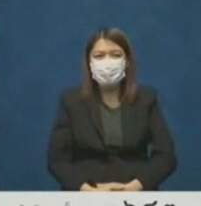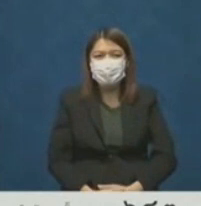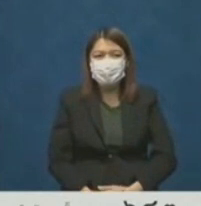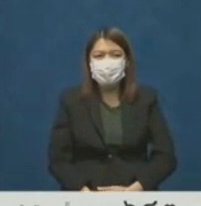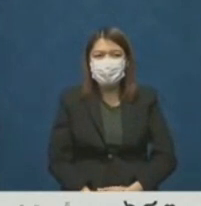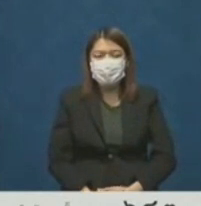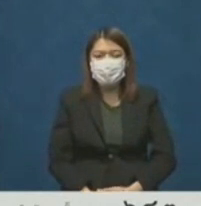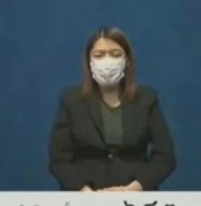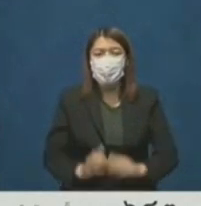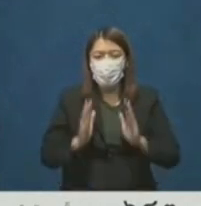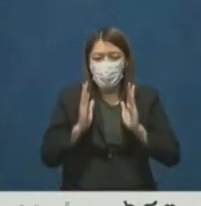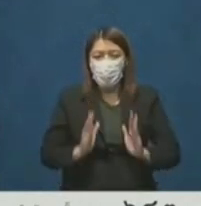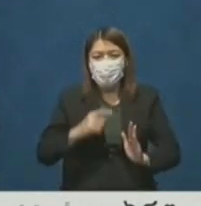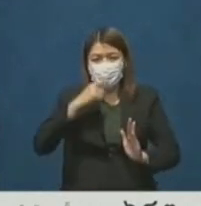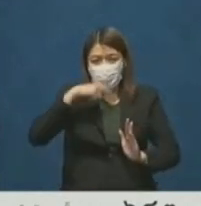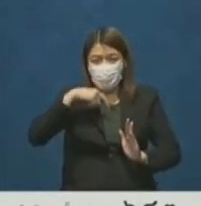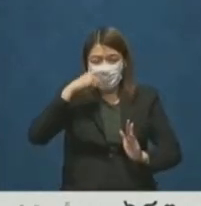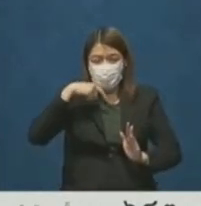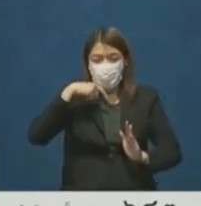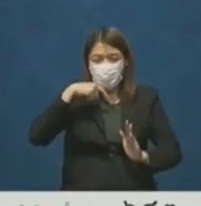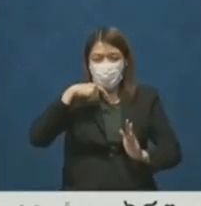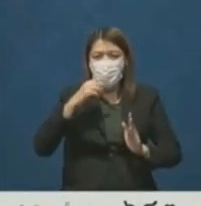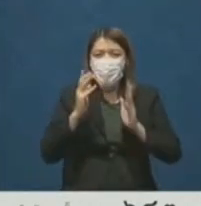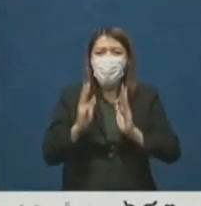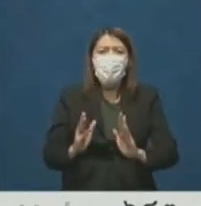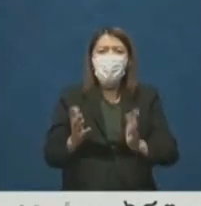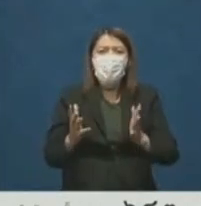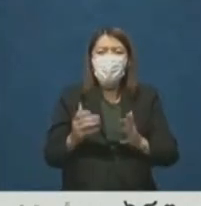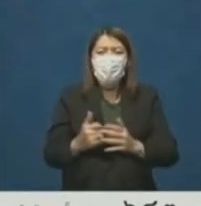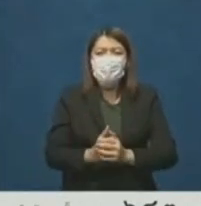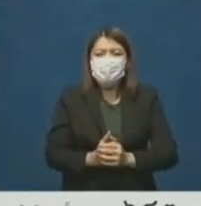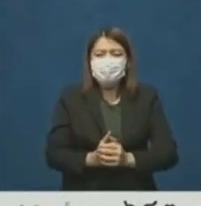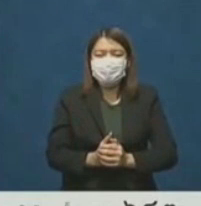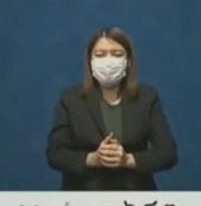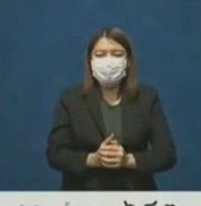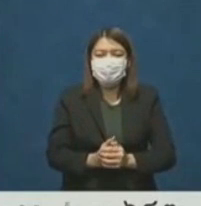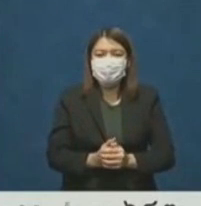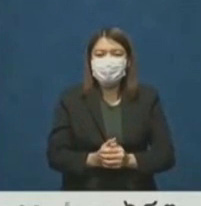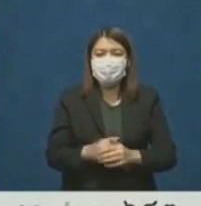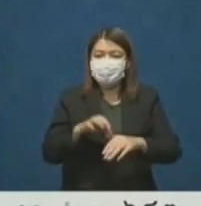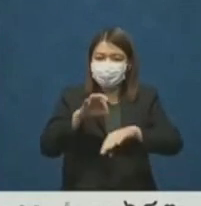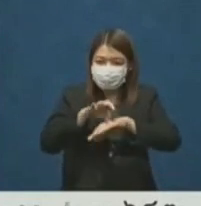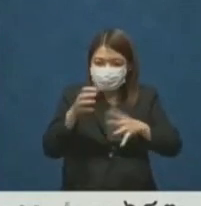เป็นมีความเป็นพลเมืองแล้วถ้าเราไม่มีพลเมืองเราไม่มีสถานะ